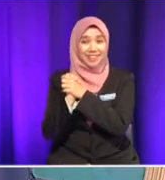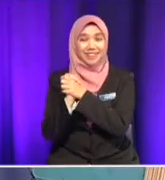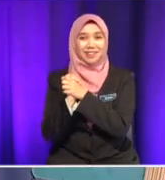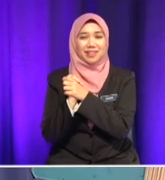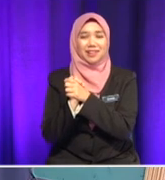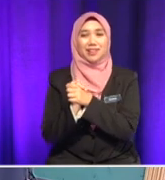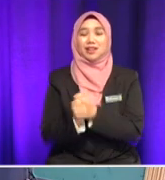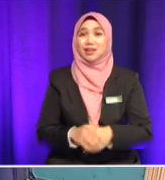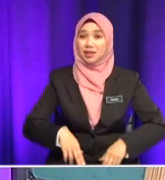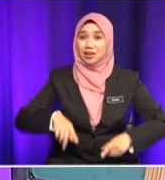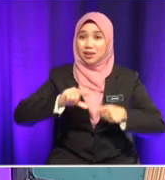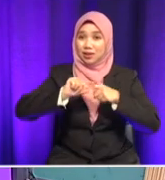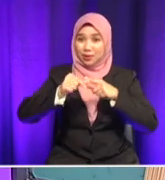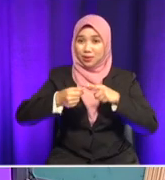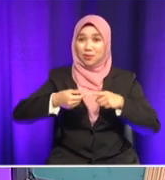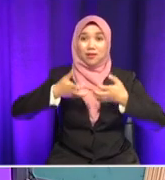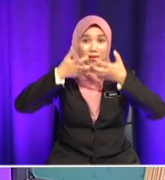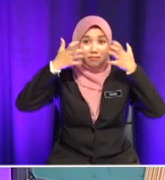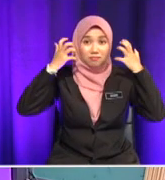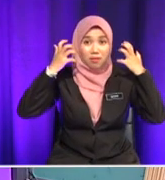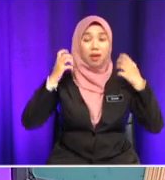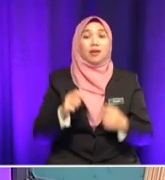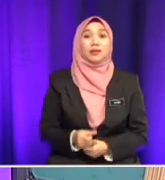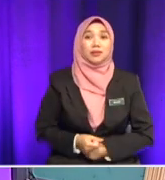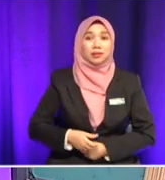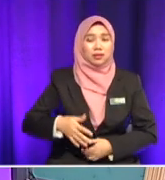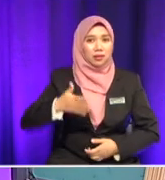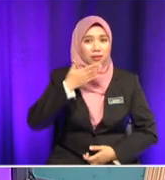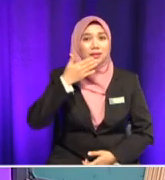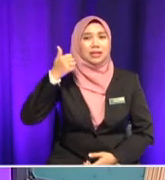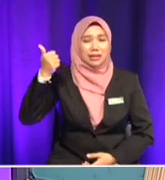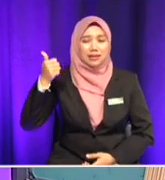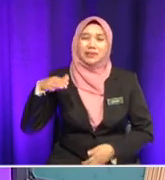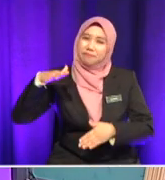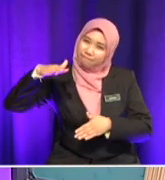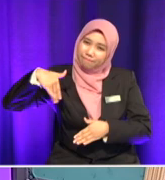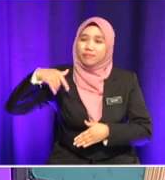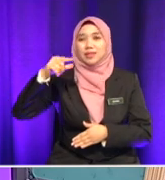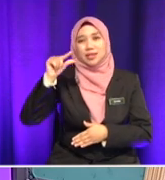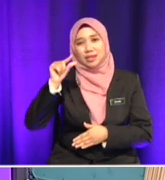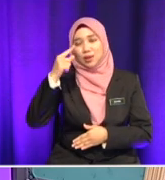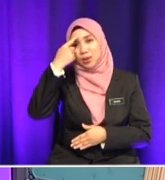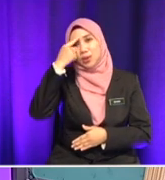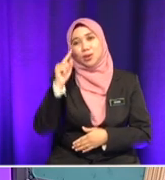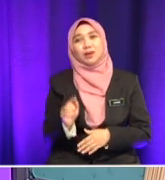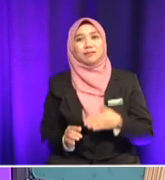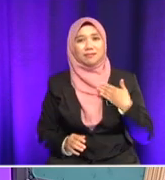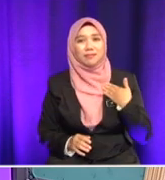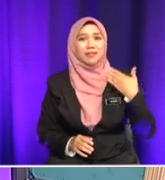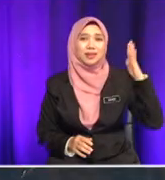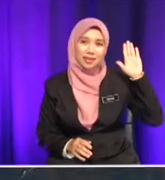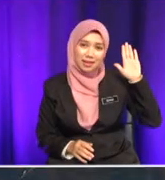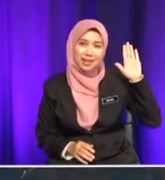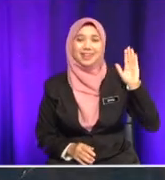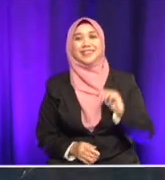harimau juga sangat hebat betul cuma mereka terlambat sedikit untuk mengangkat tangan tidak